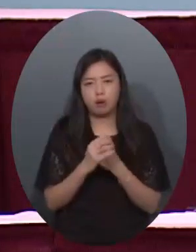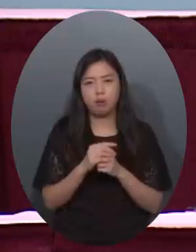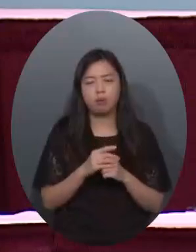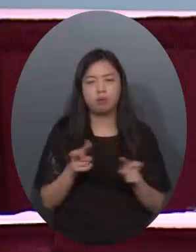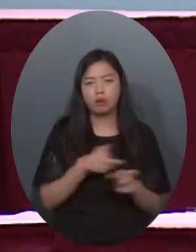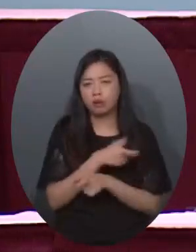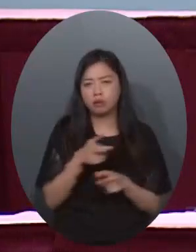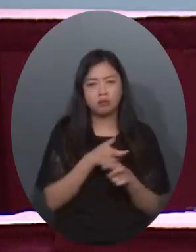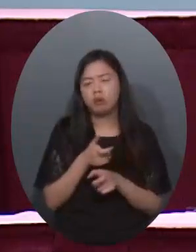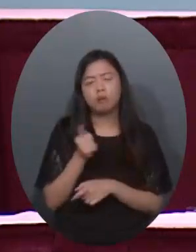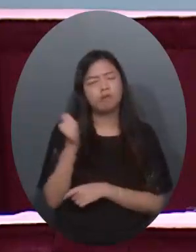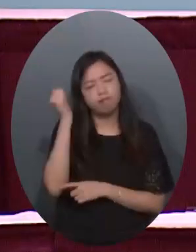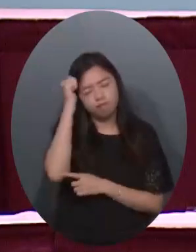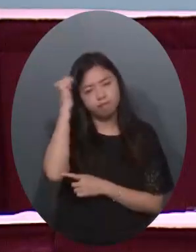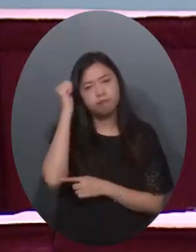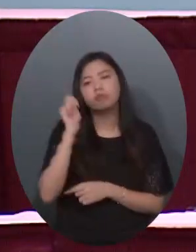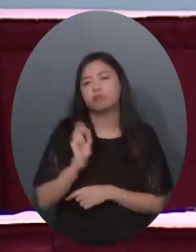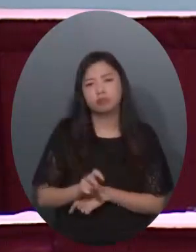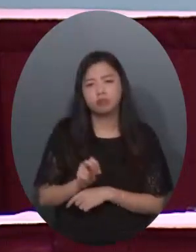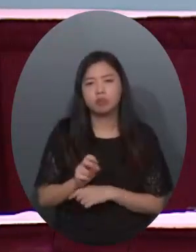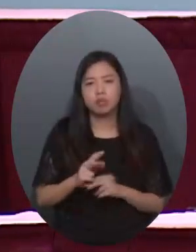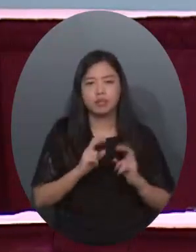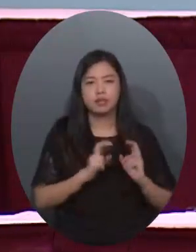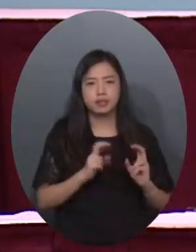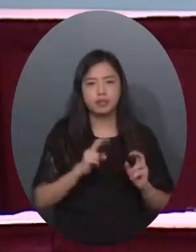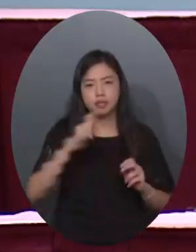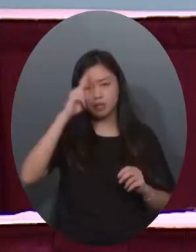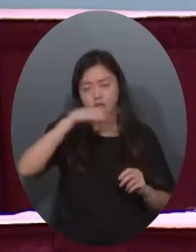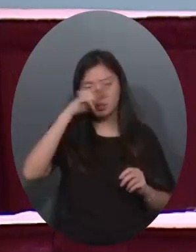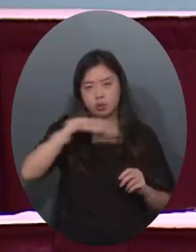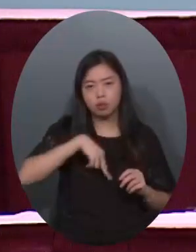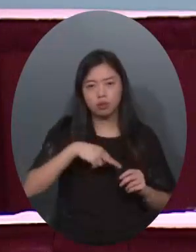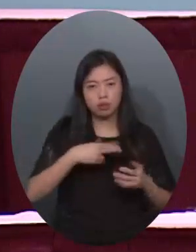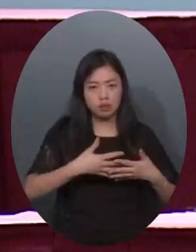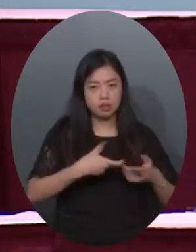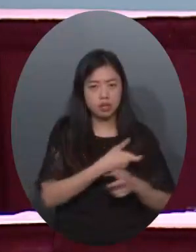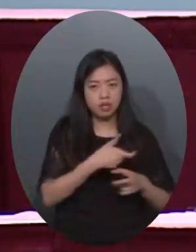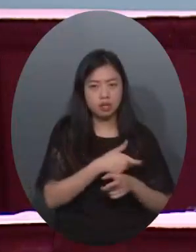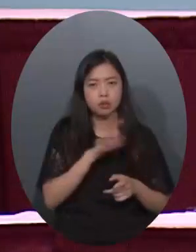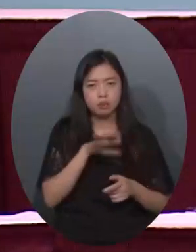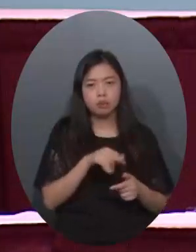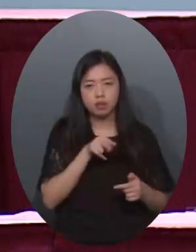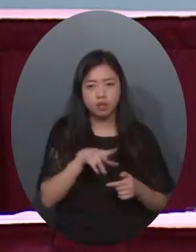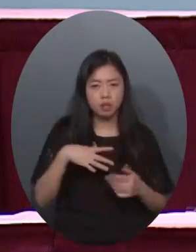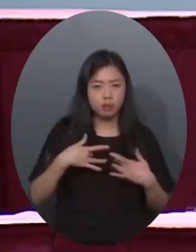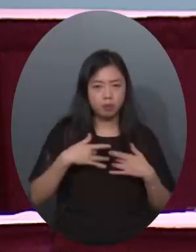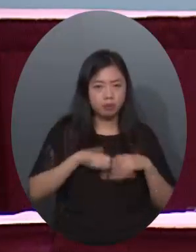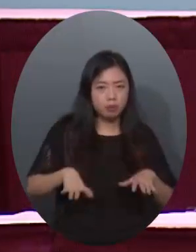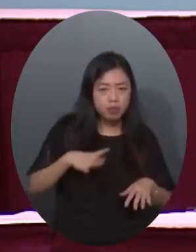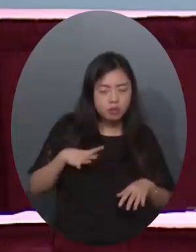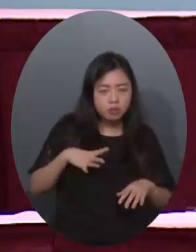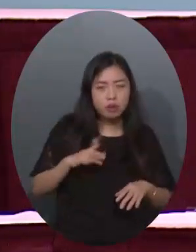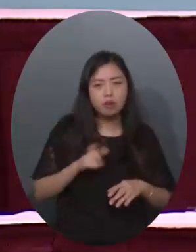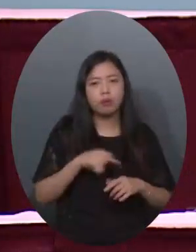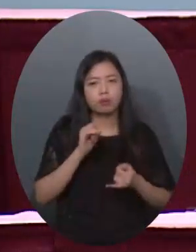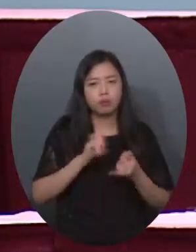景仍然充滿挑戰，港鐵的經常性業務今年亦會繼續因疫情而受到不